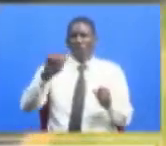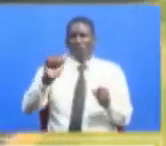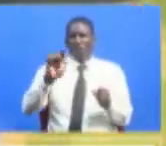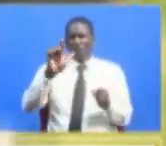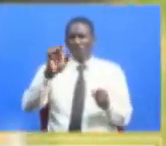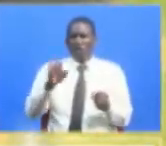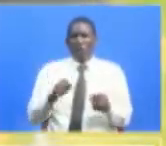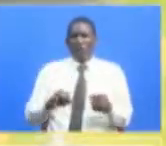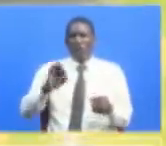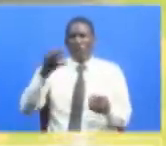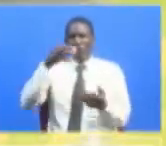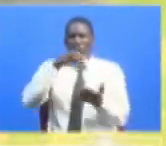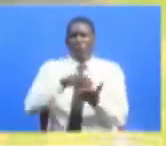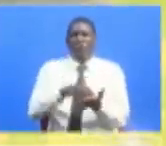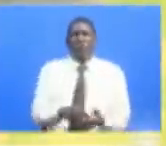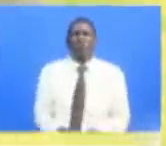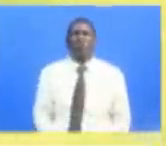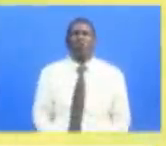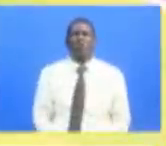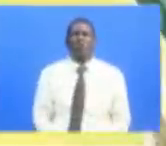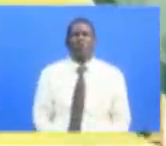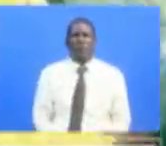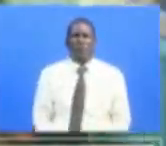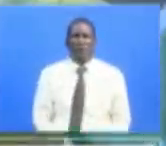na nambari 3.